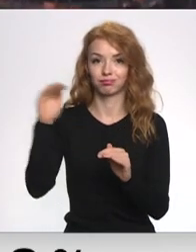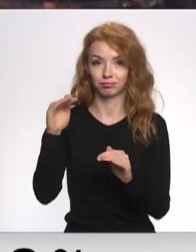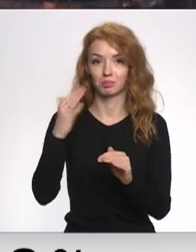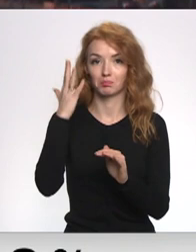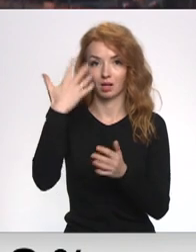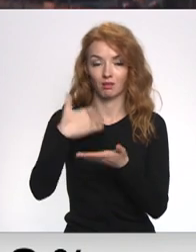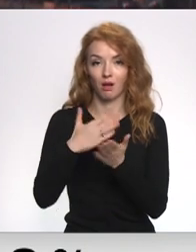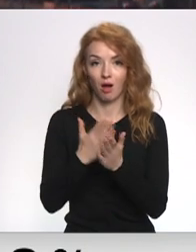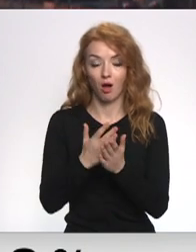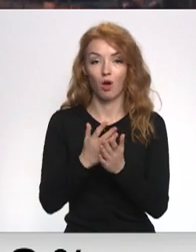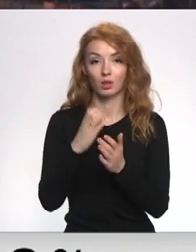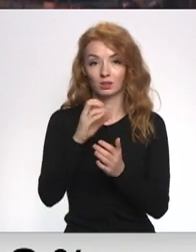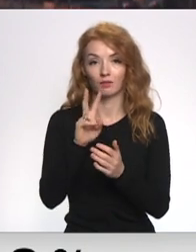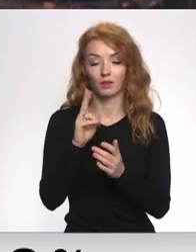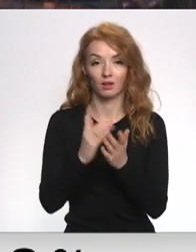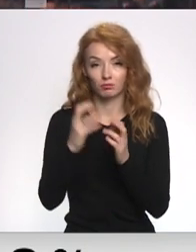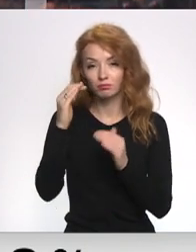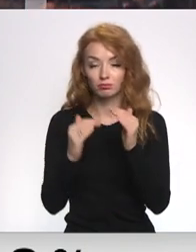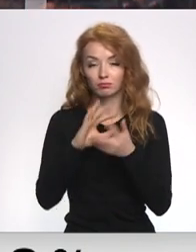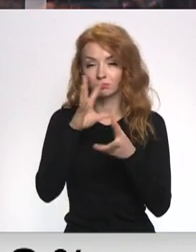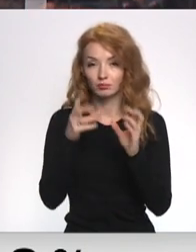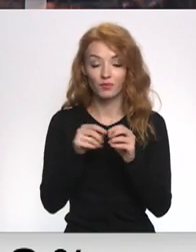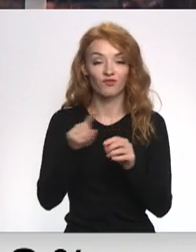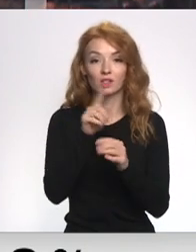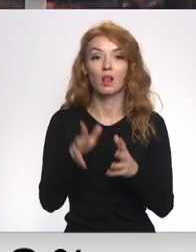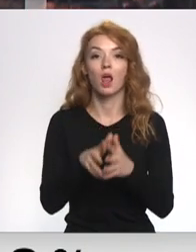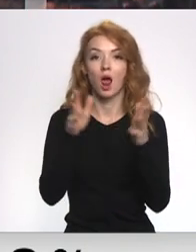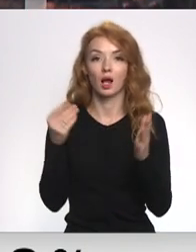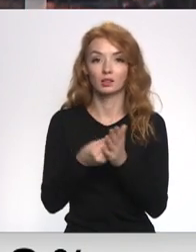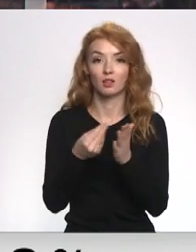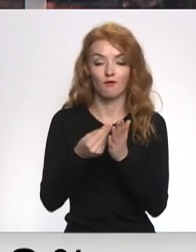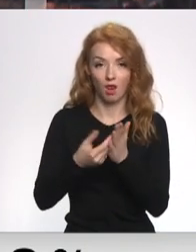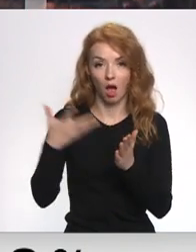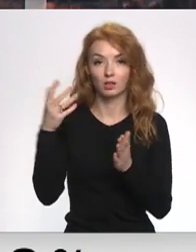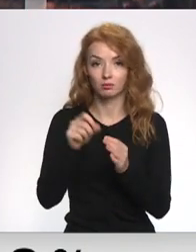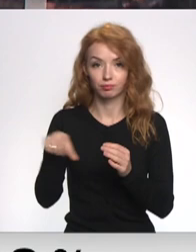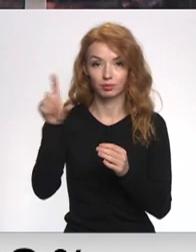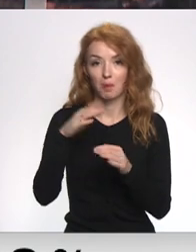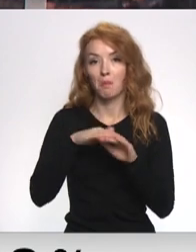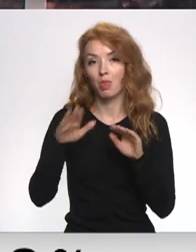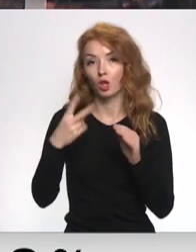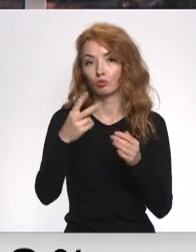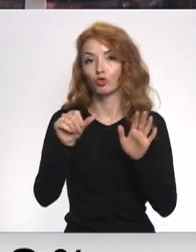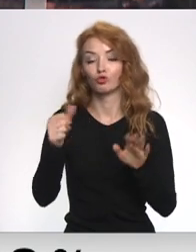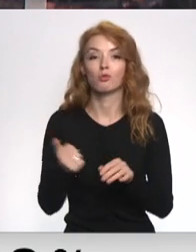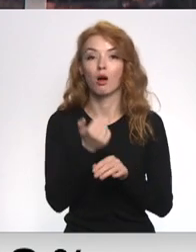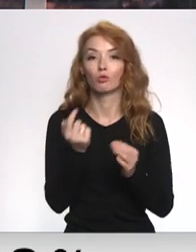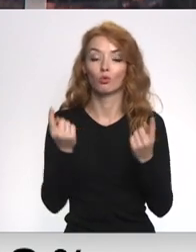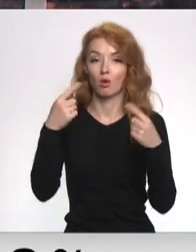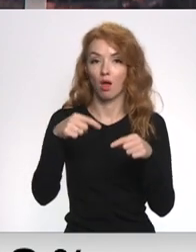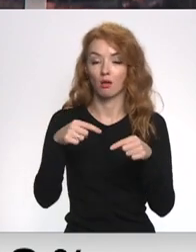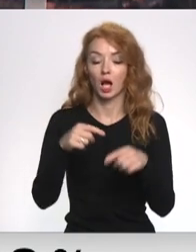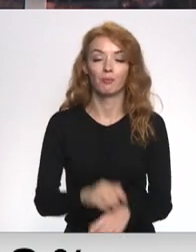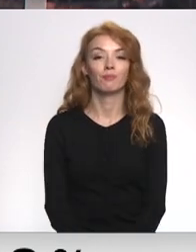piekdaļu. Centrālā statistikas pārvalde ziņo, ka šis ir lielākais inflācijas kāpums pēdējo 26 gadu laikā. Ar ko tas saistāms,